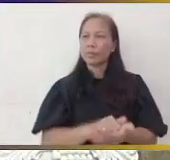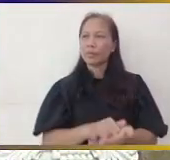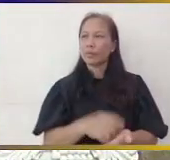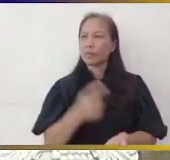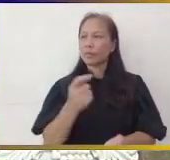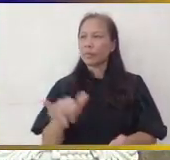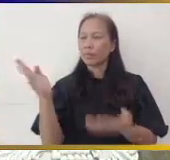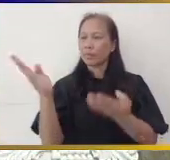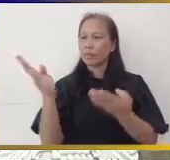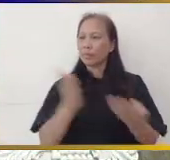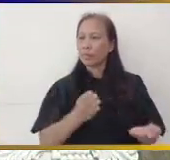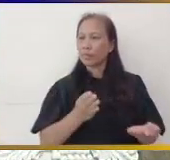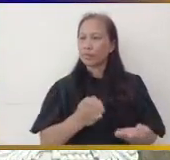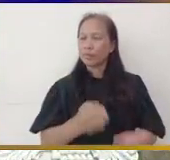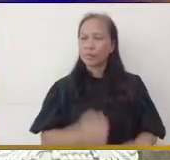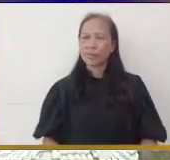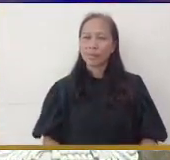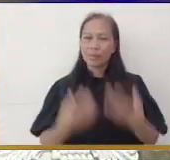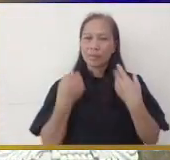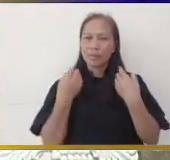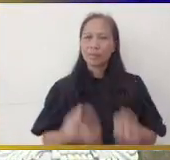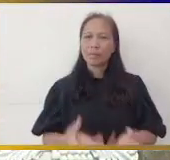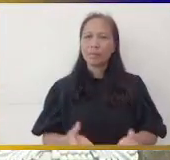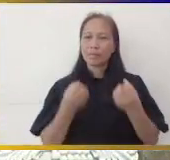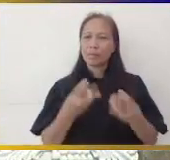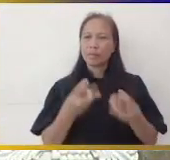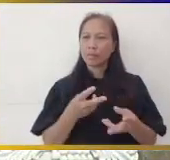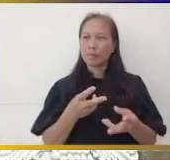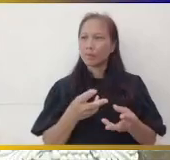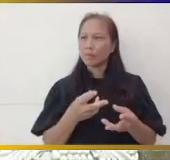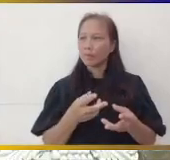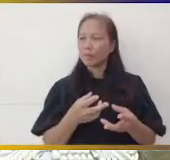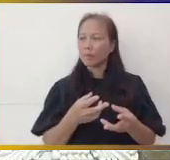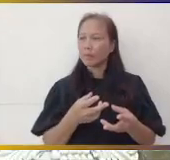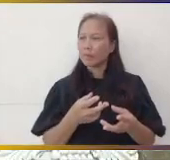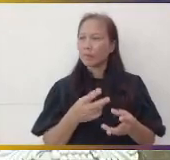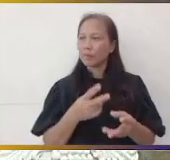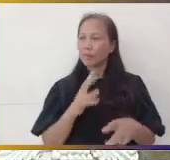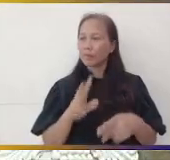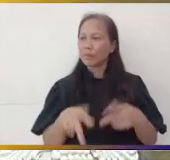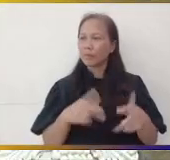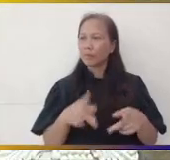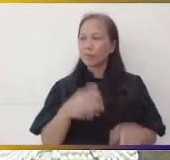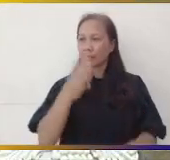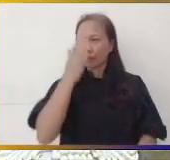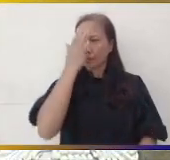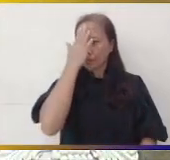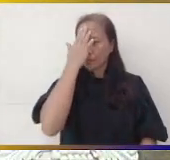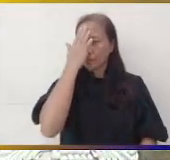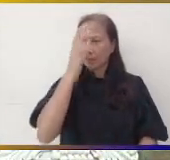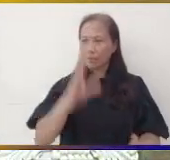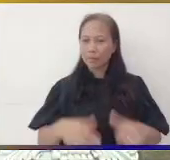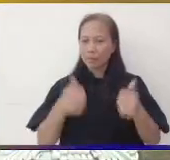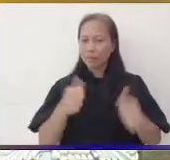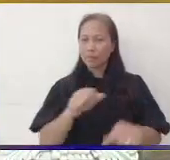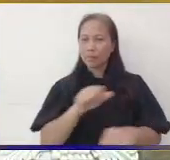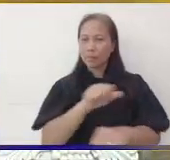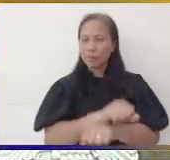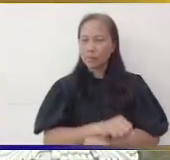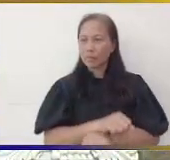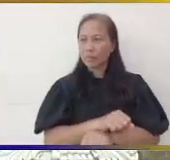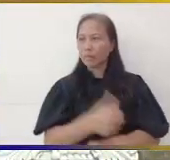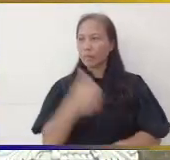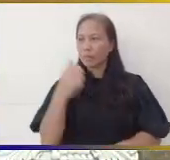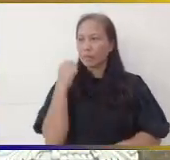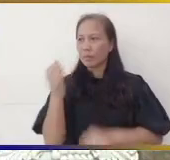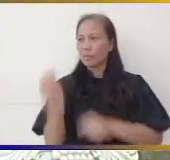atin kasi matagal na nilang tactika yun you see Kaya nga ito si Arnold ob brecia naniniwala siya